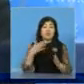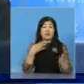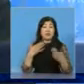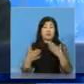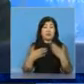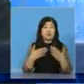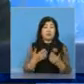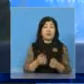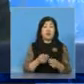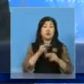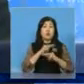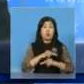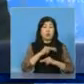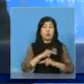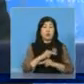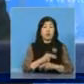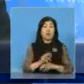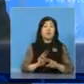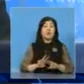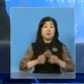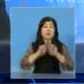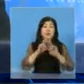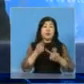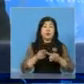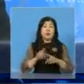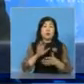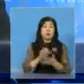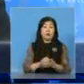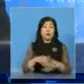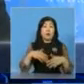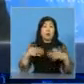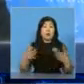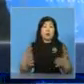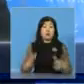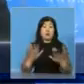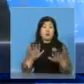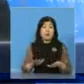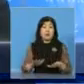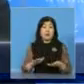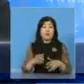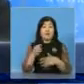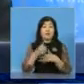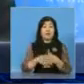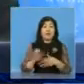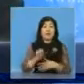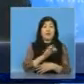отношений и сотрудничества со страной, которая занимает большое стратегическое место в Центральной Азии.